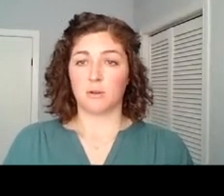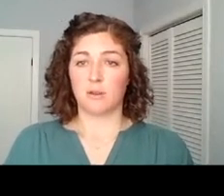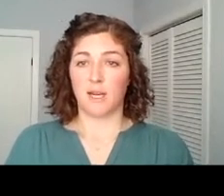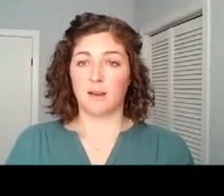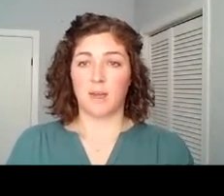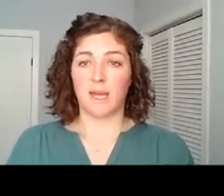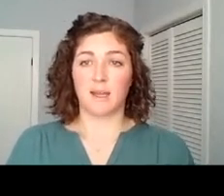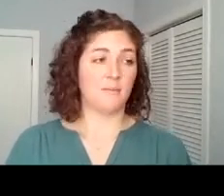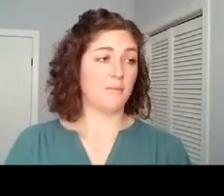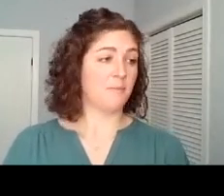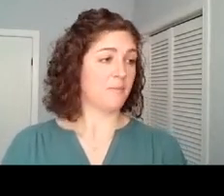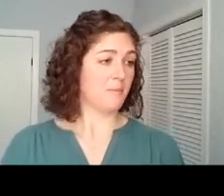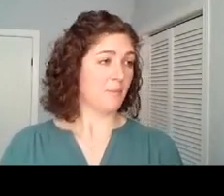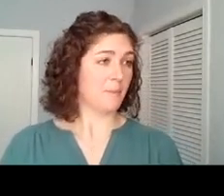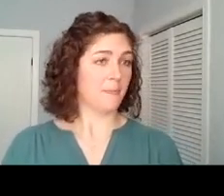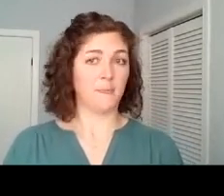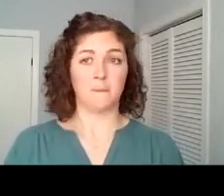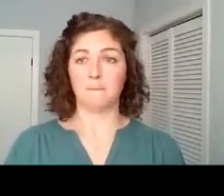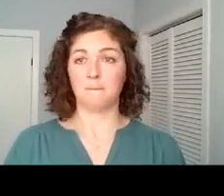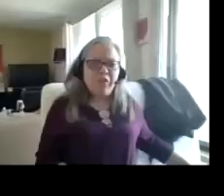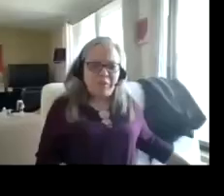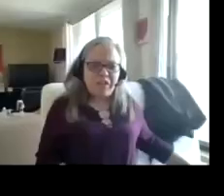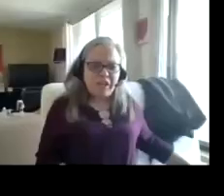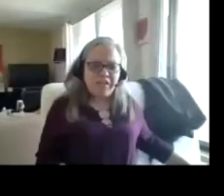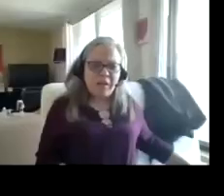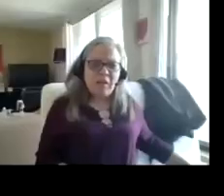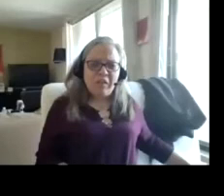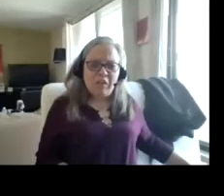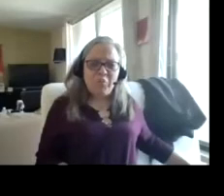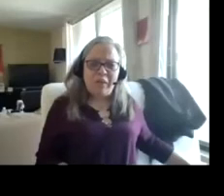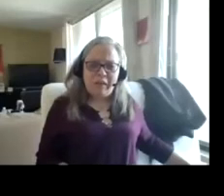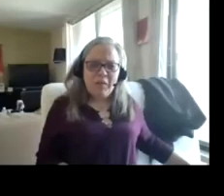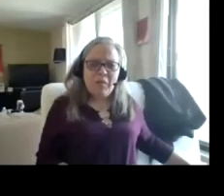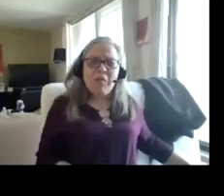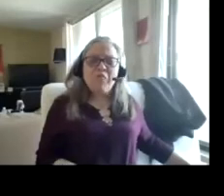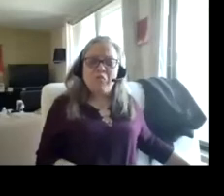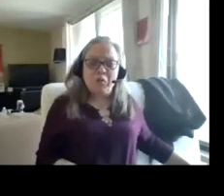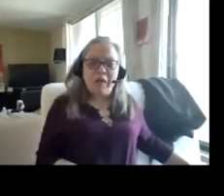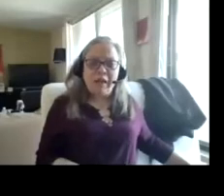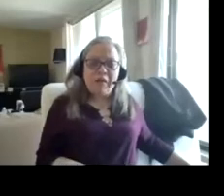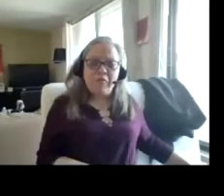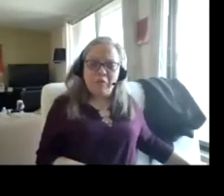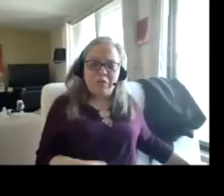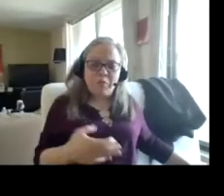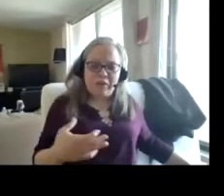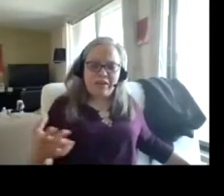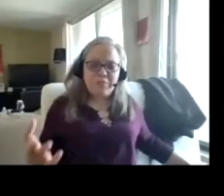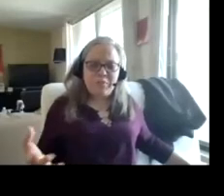Merci beaucoup. Je cède la parole à Christine et à Megan à nouveau. Merci Chantal, merci